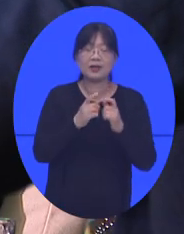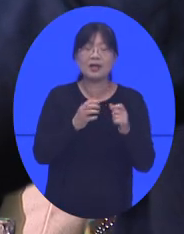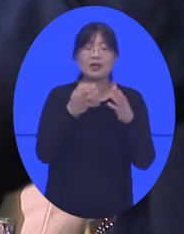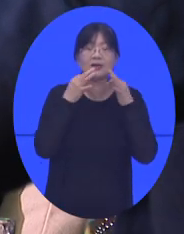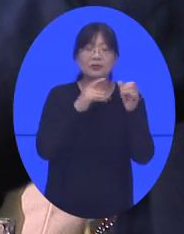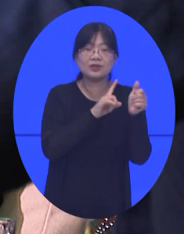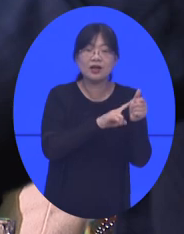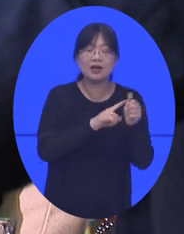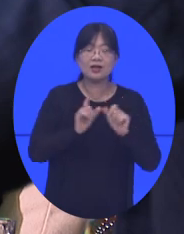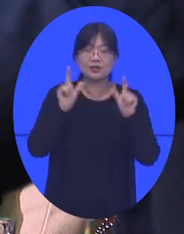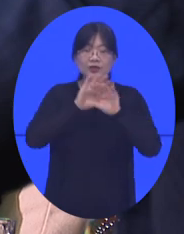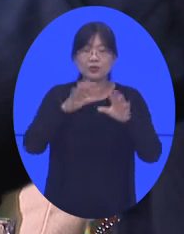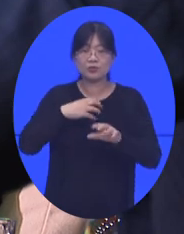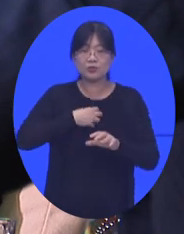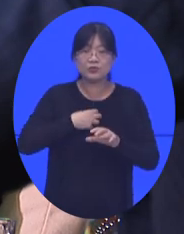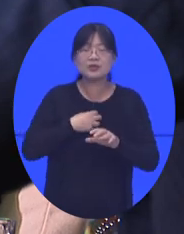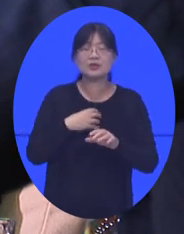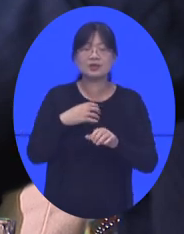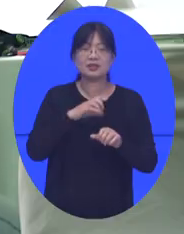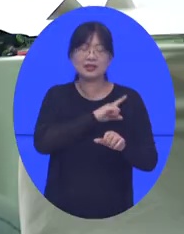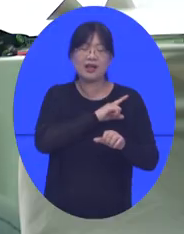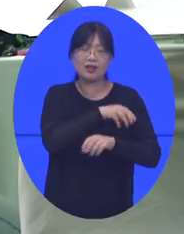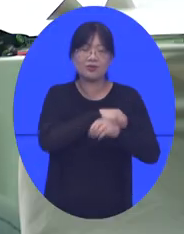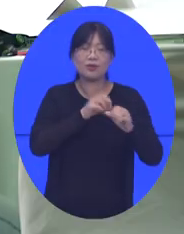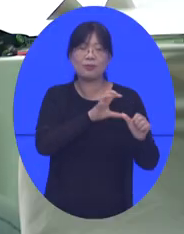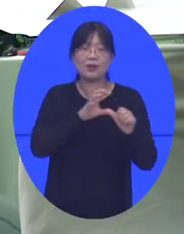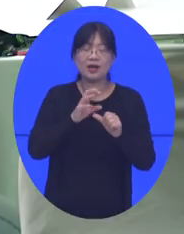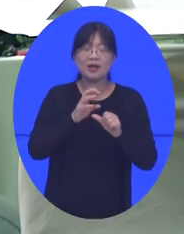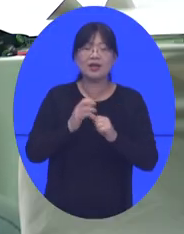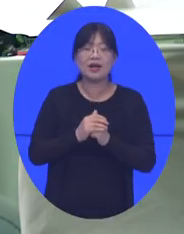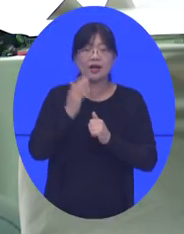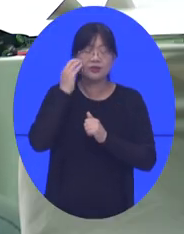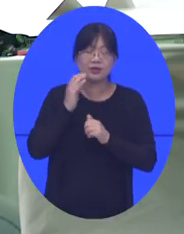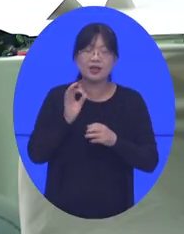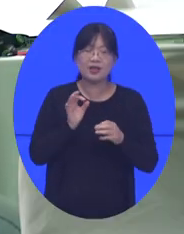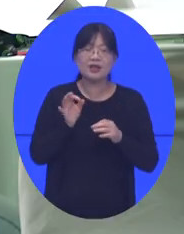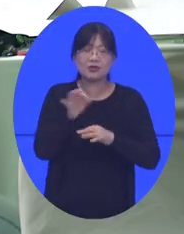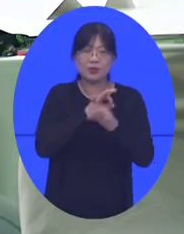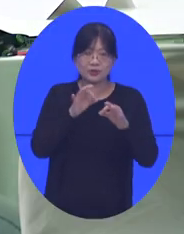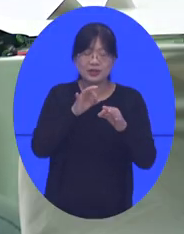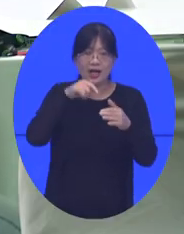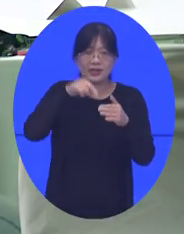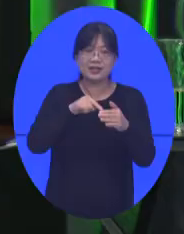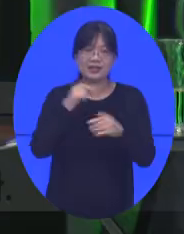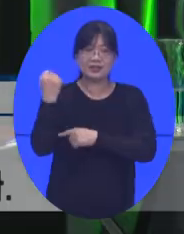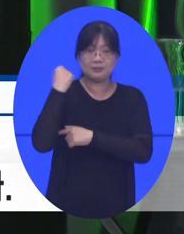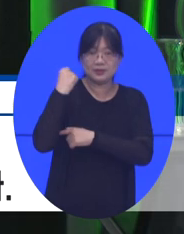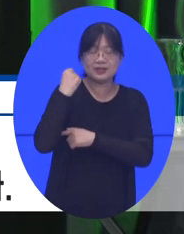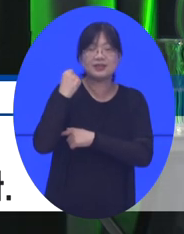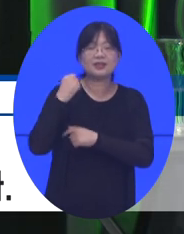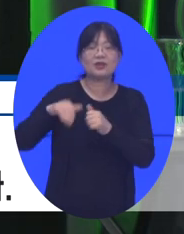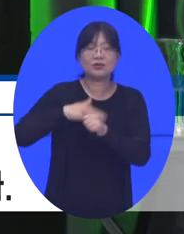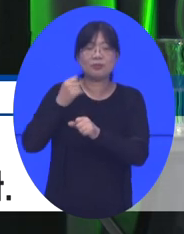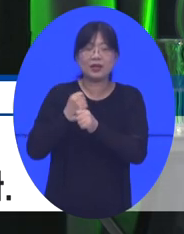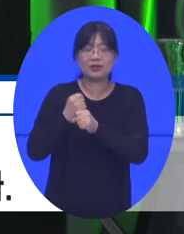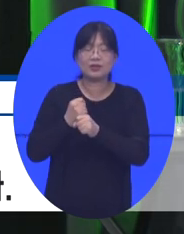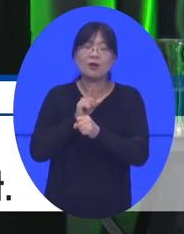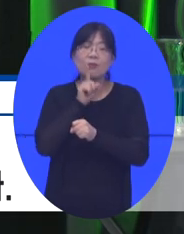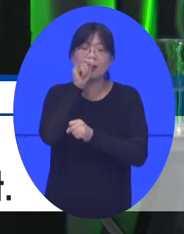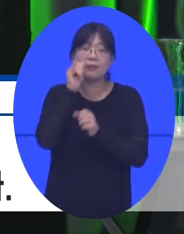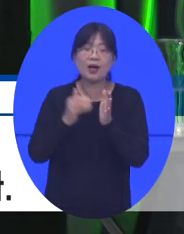가장 적극적으로 활용해야 한다며 대한민국 경제에서 게임 체인저로 만들어야 한다고 강조했습니다. 우리가